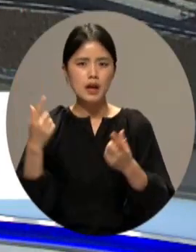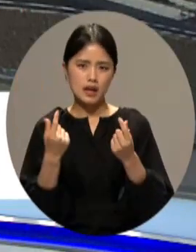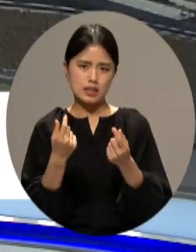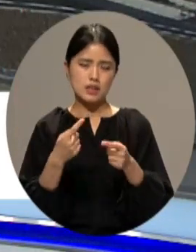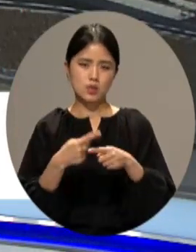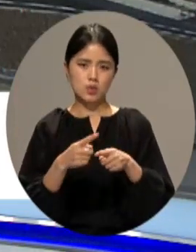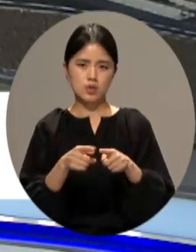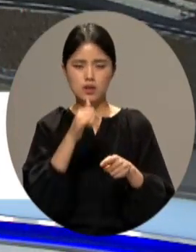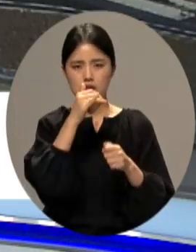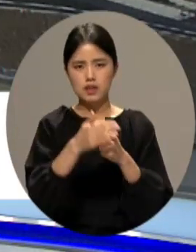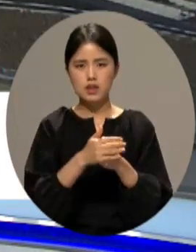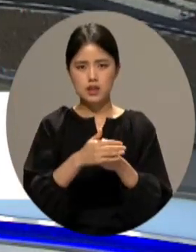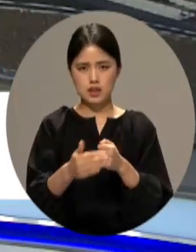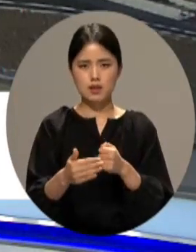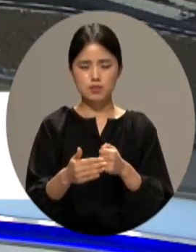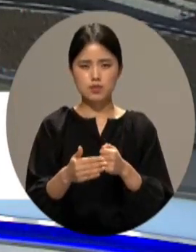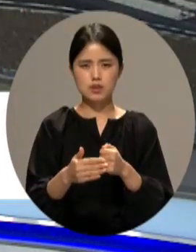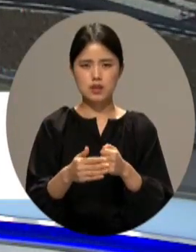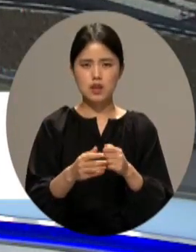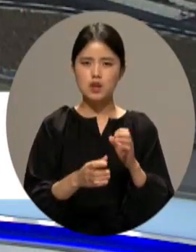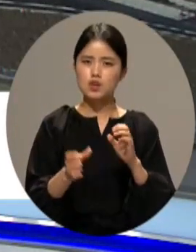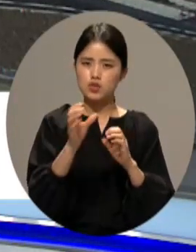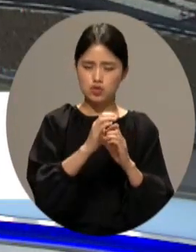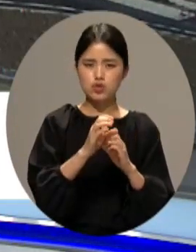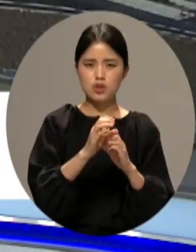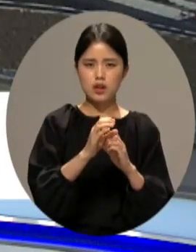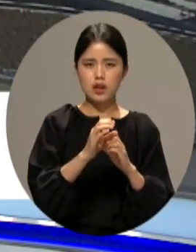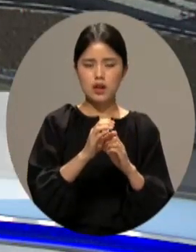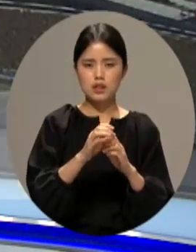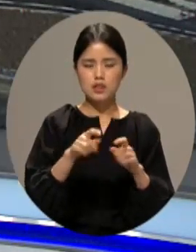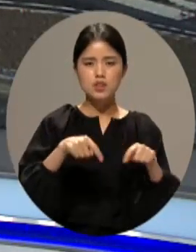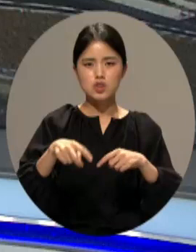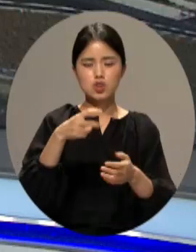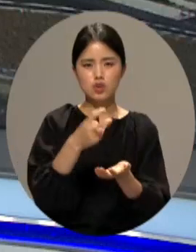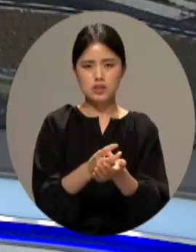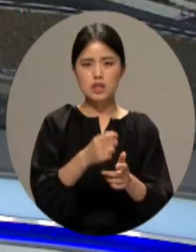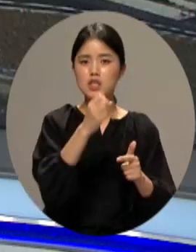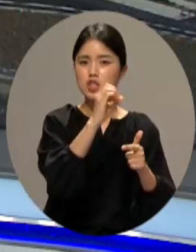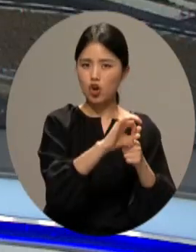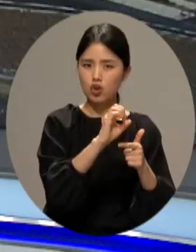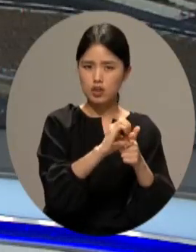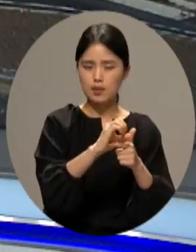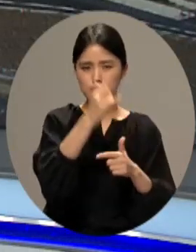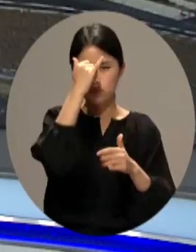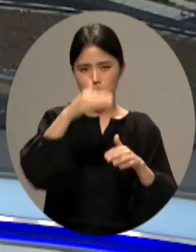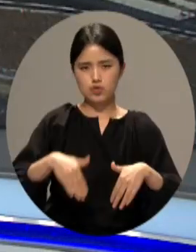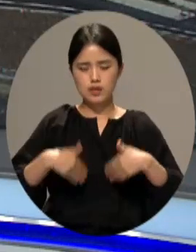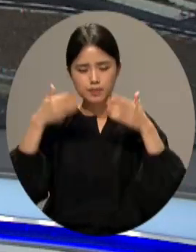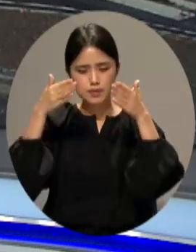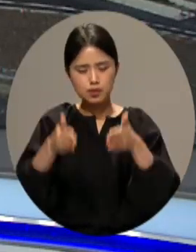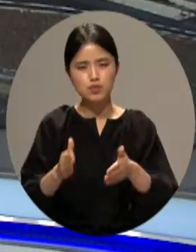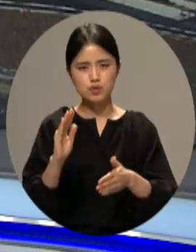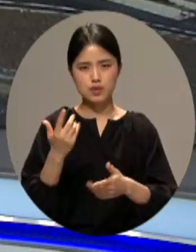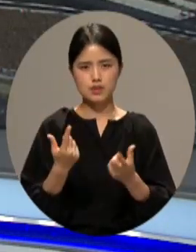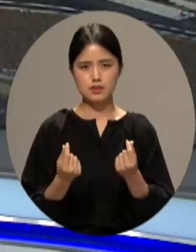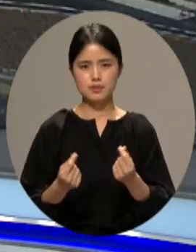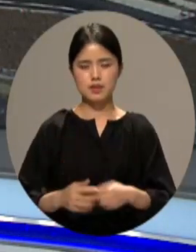비판 속에 구체적인 정책은 충남과 영남에 집중돼 큰 대조가 되고 있습니다. 이경희 기자가